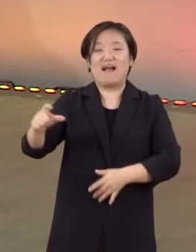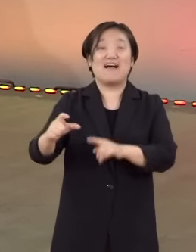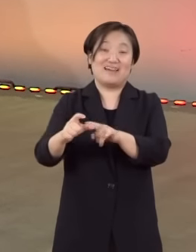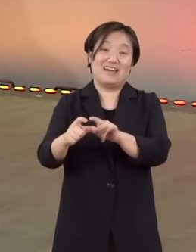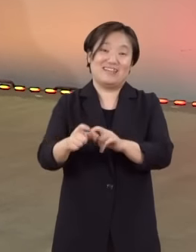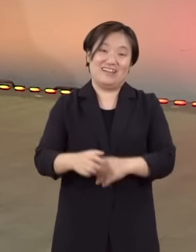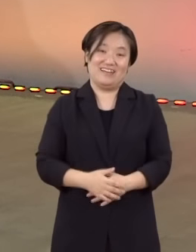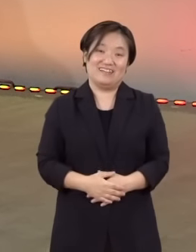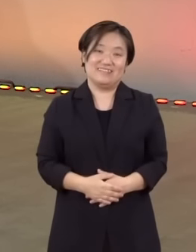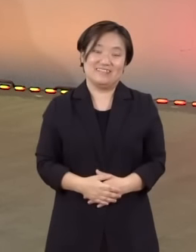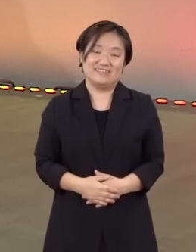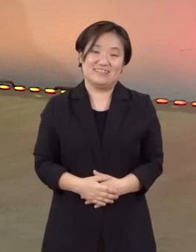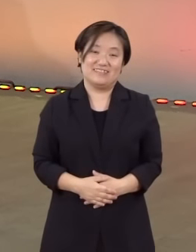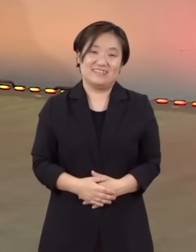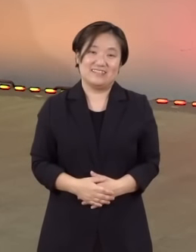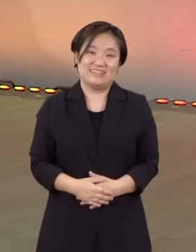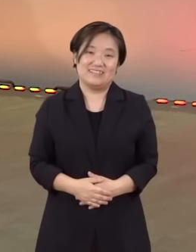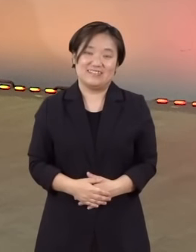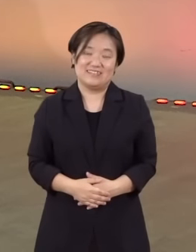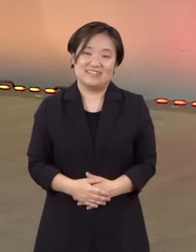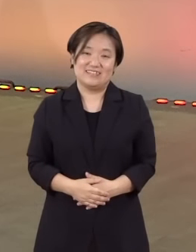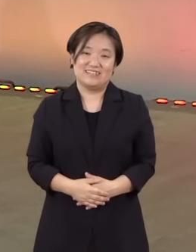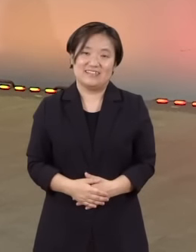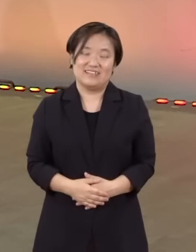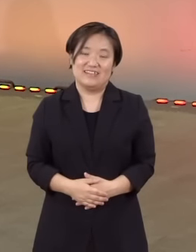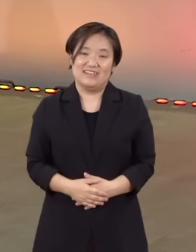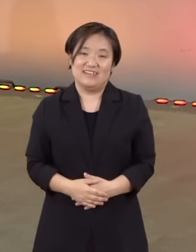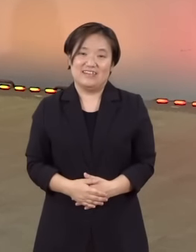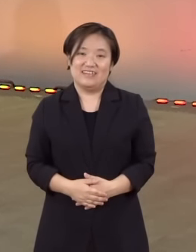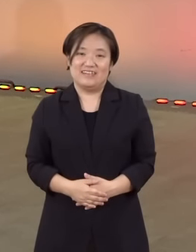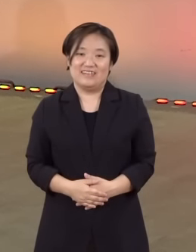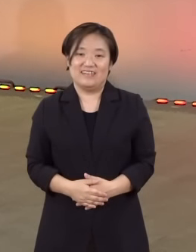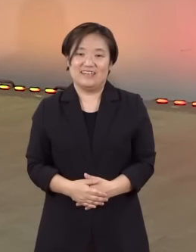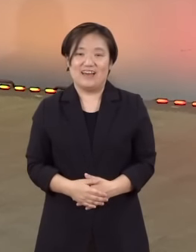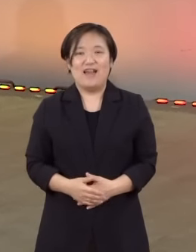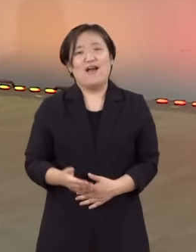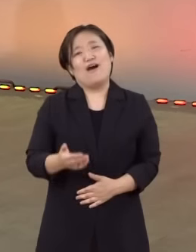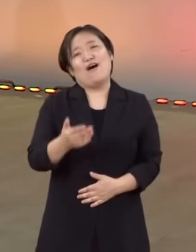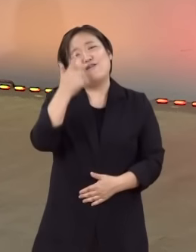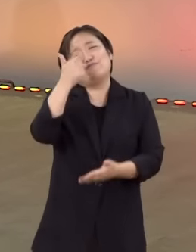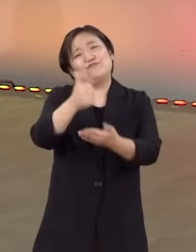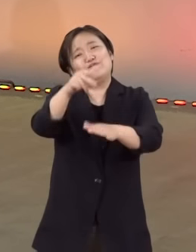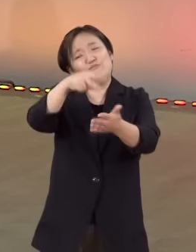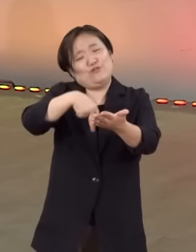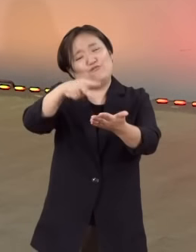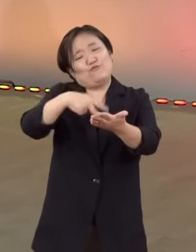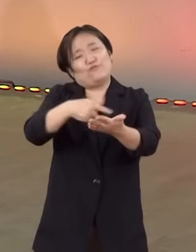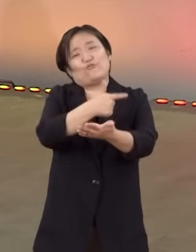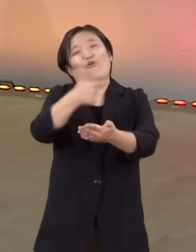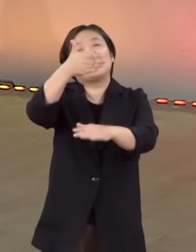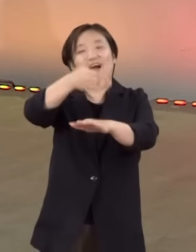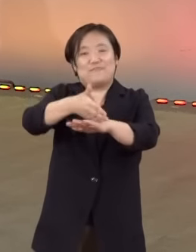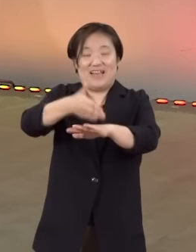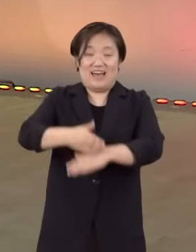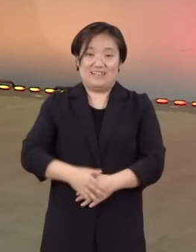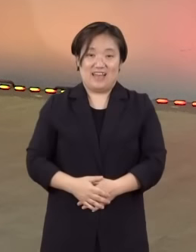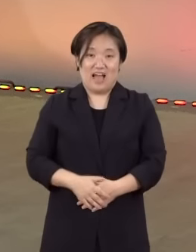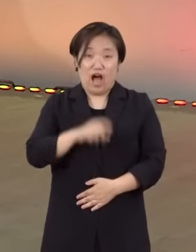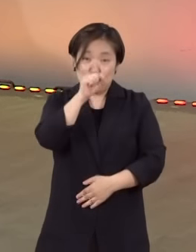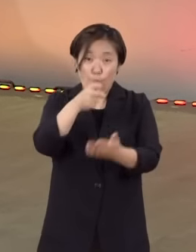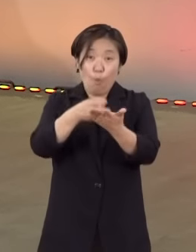긴데 두서 없이 작성한 거 같아서 읽어주셔서 감사합니다 좋은 번문